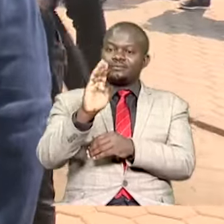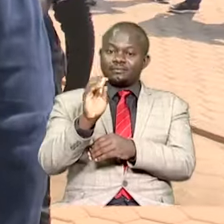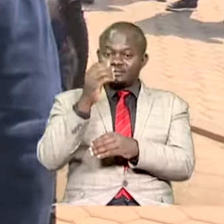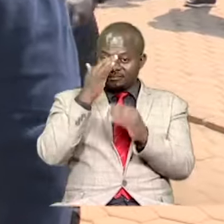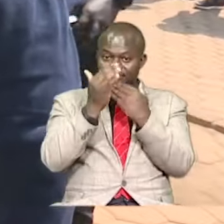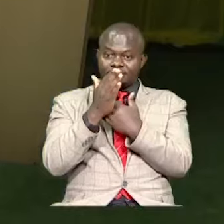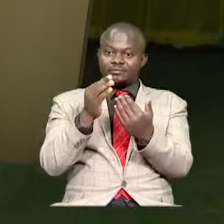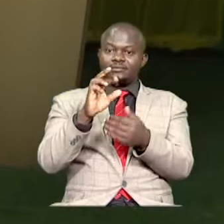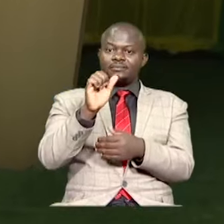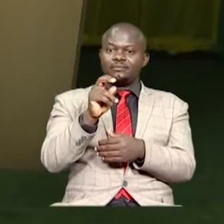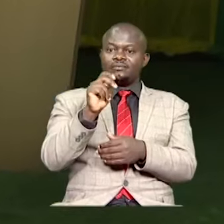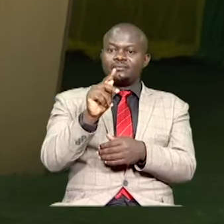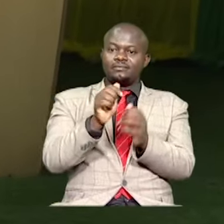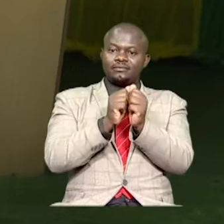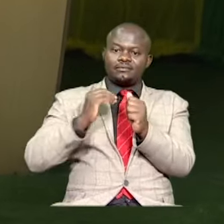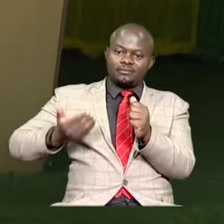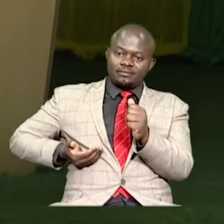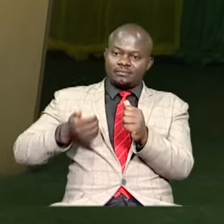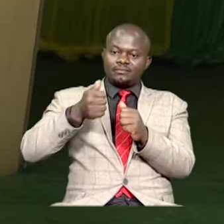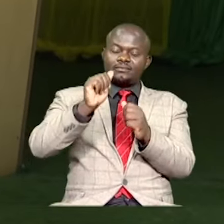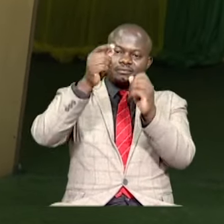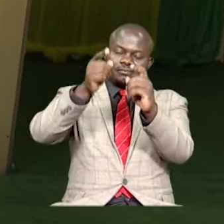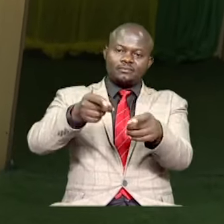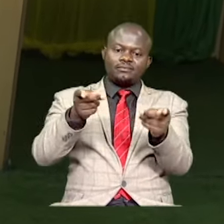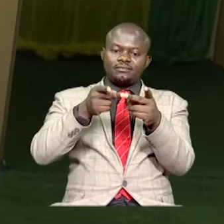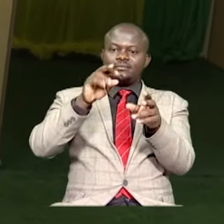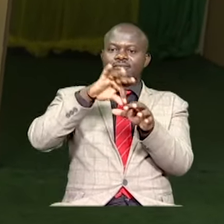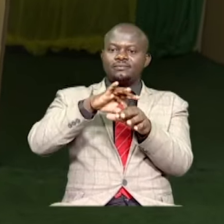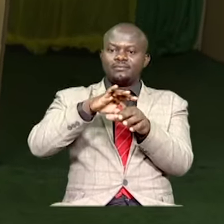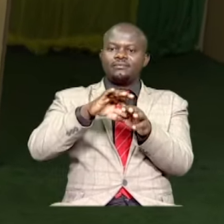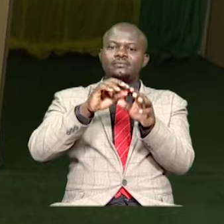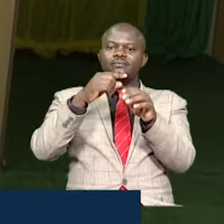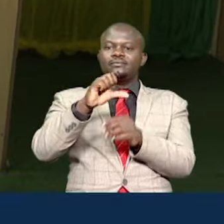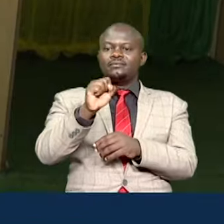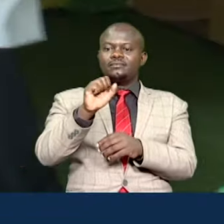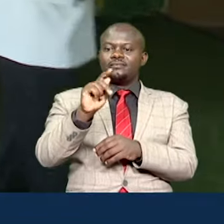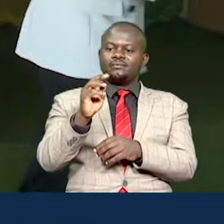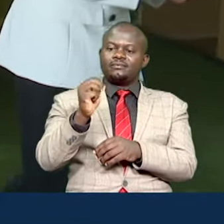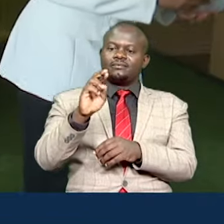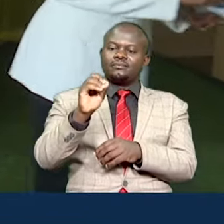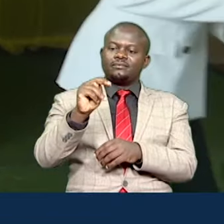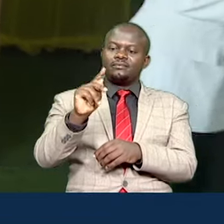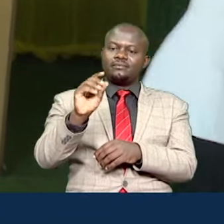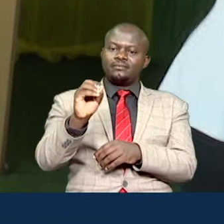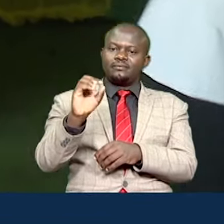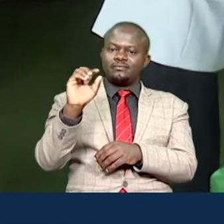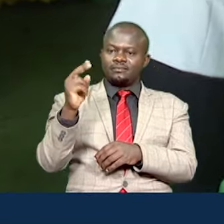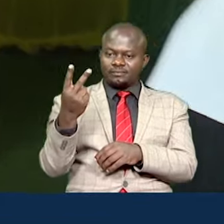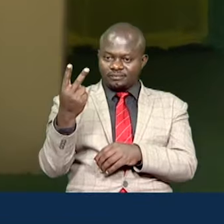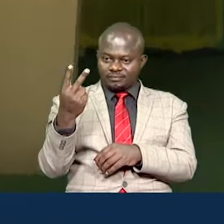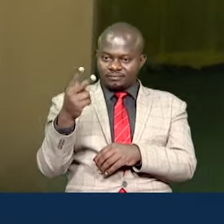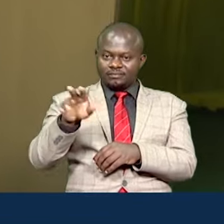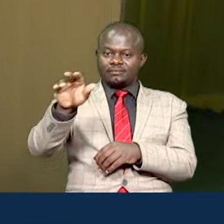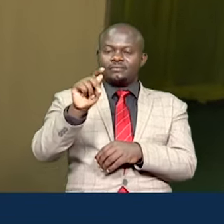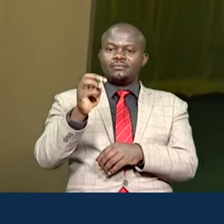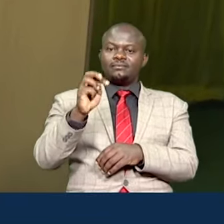Frank Habineza wari kumwe na madamu we bageze kuri site y'itora ya GS Kimironko ya kabiri iri mu kagari ka Bibare umurenge wa